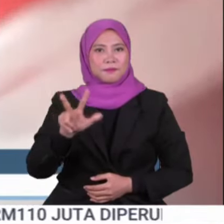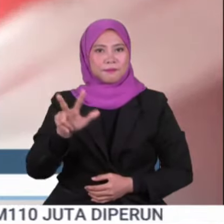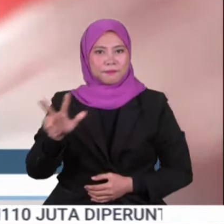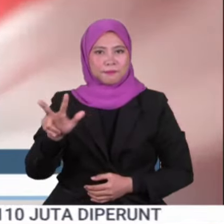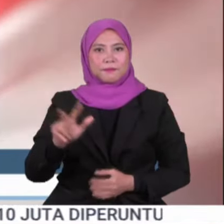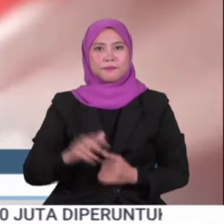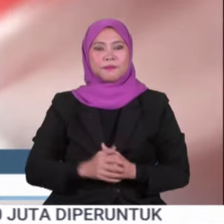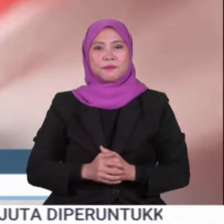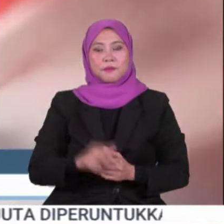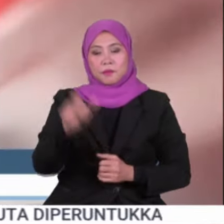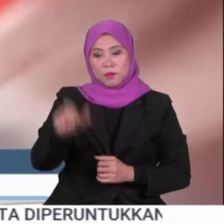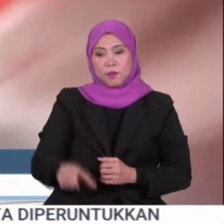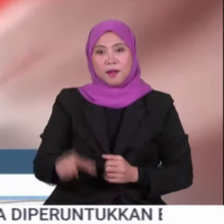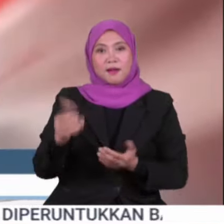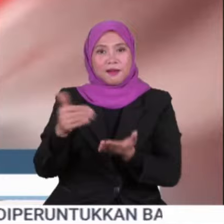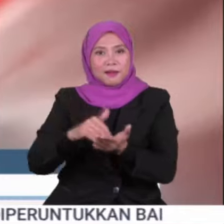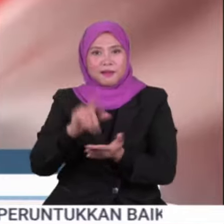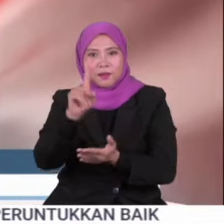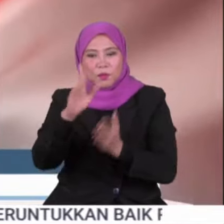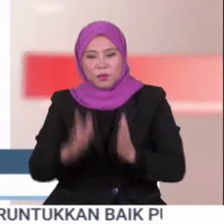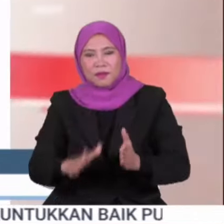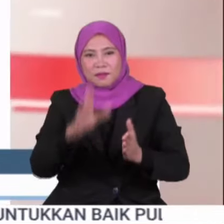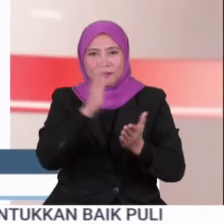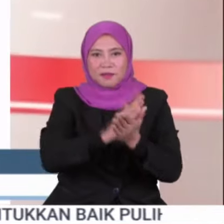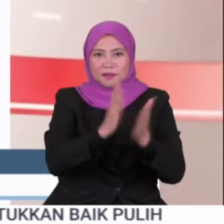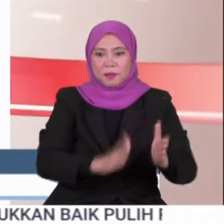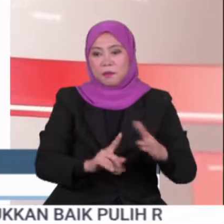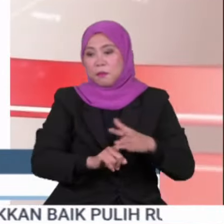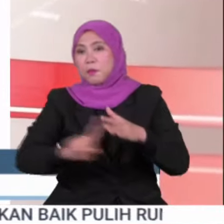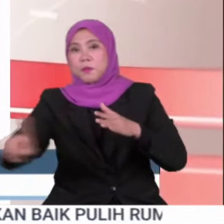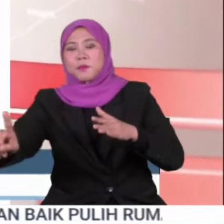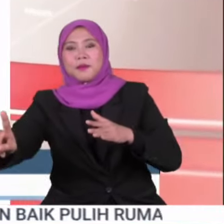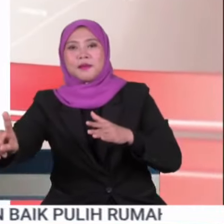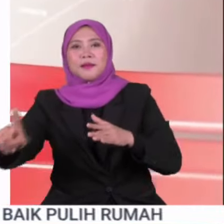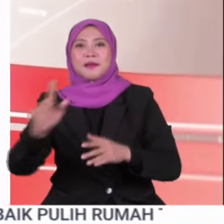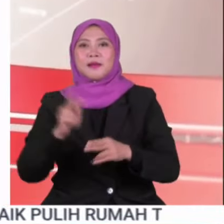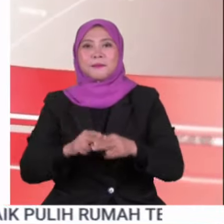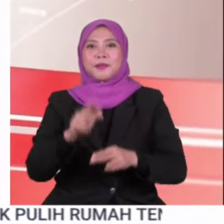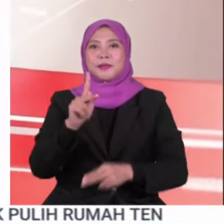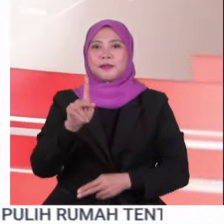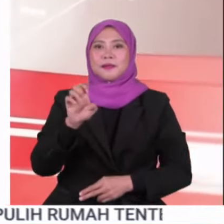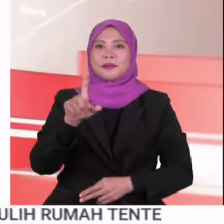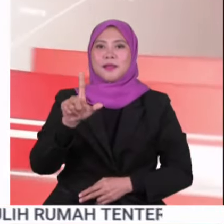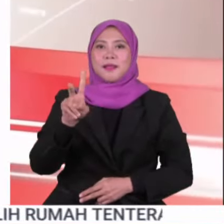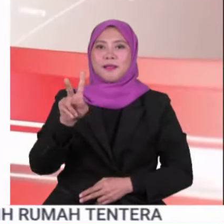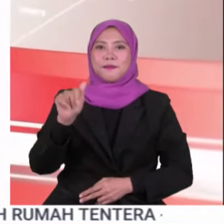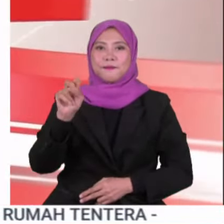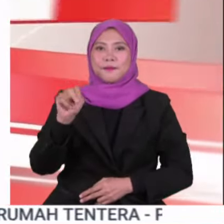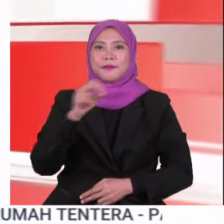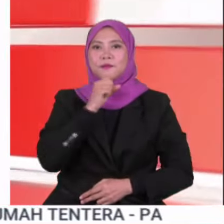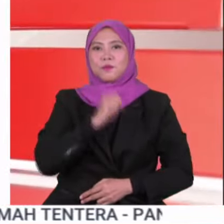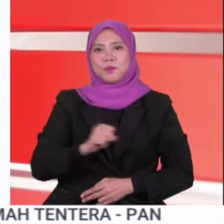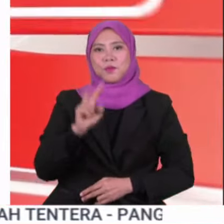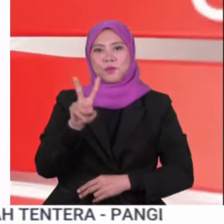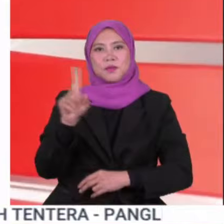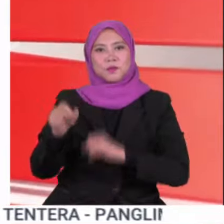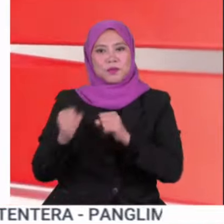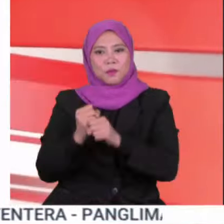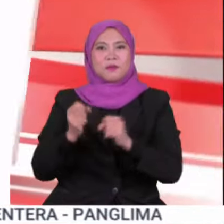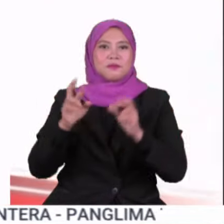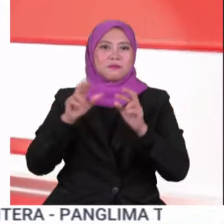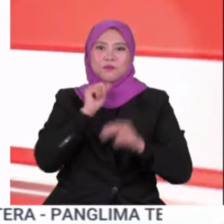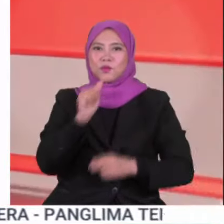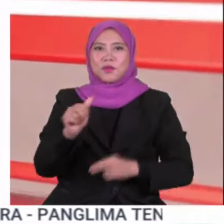082-86-2233. Seorang lagi suspek yang melarikan diri pada hari kejadian, Kelvin, 21 tahun, juga warga asing,